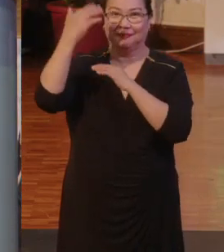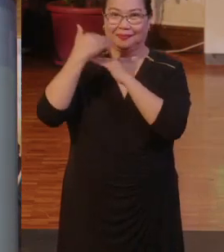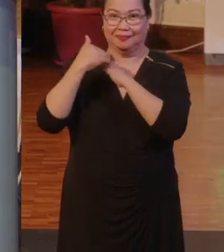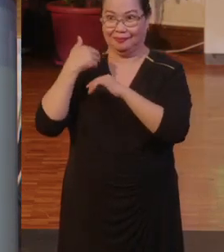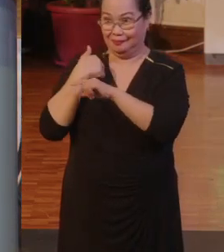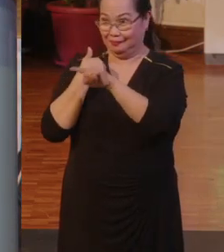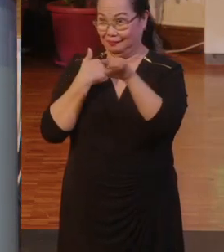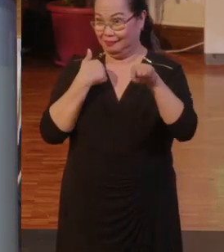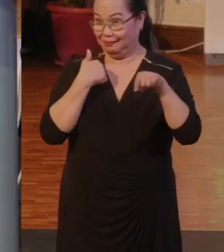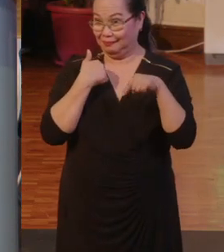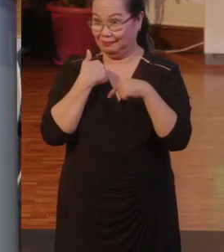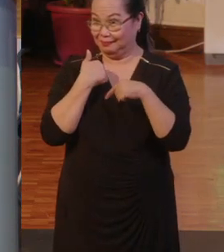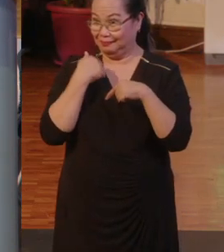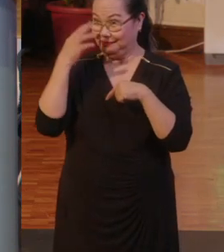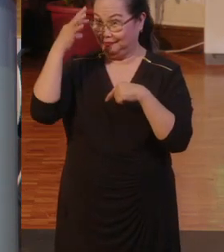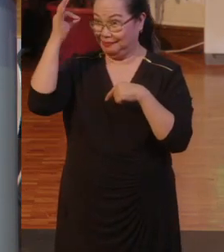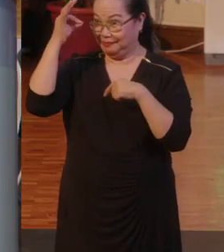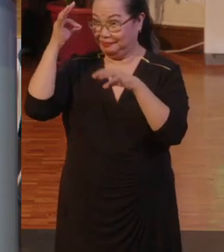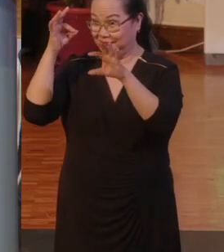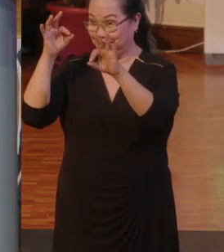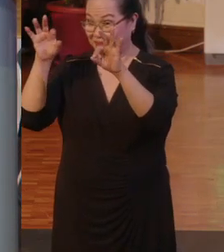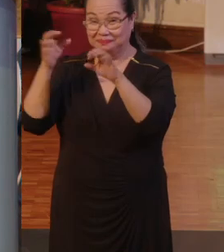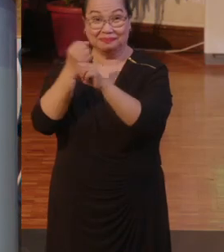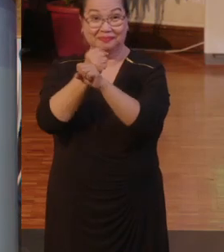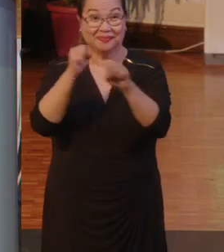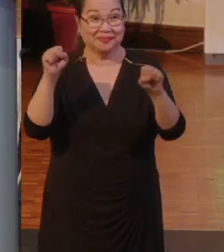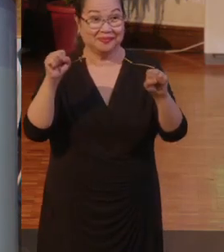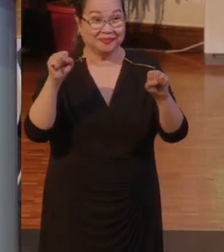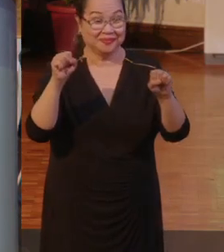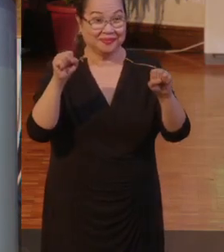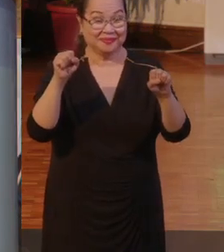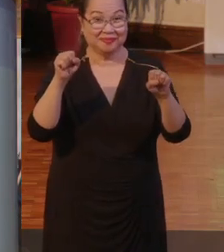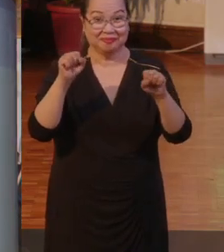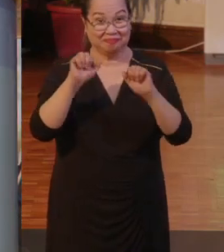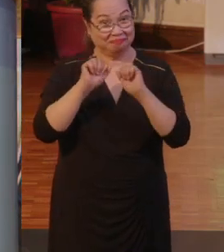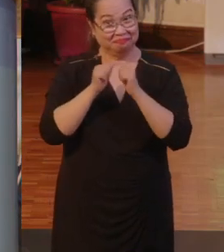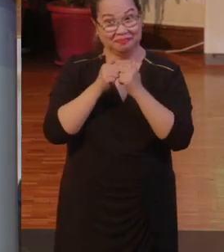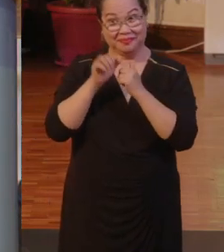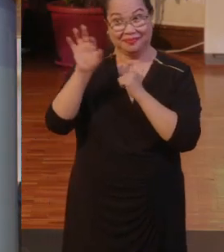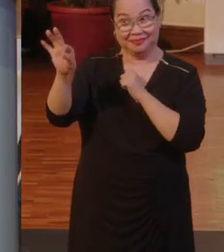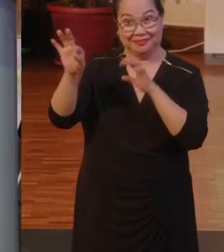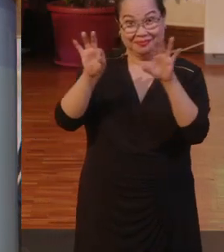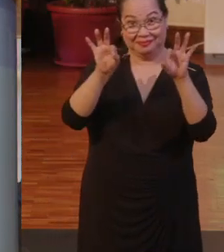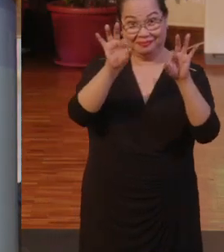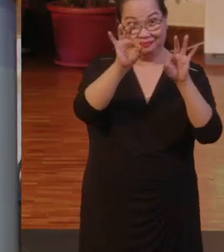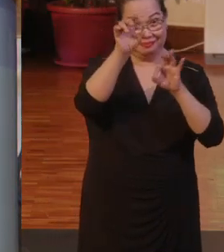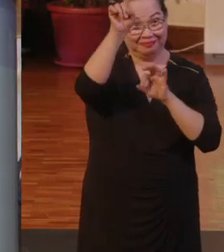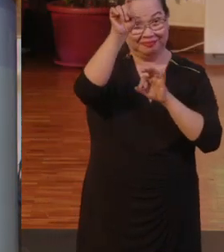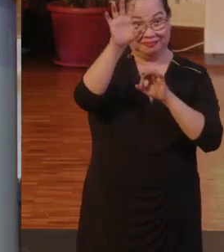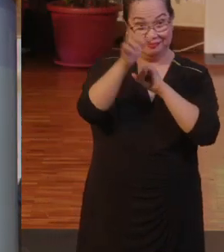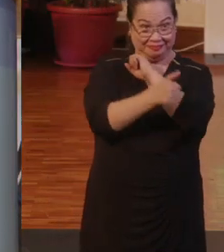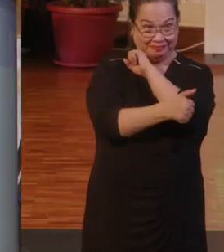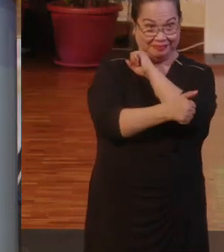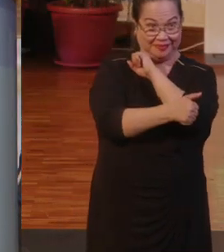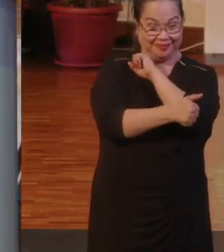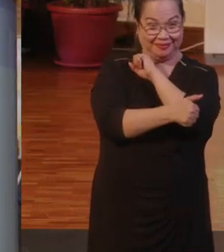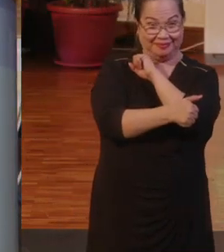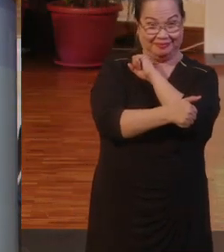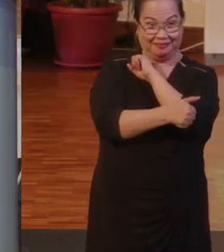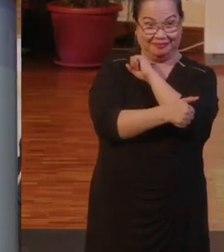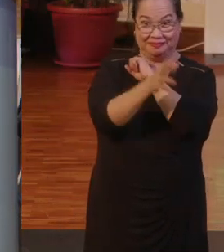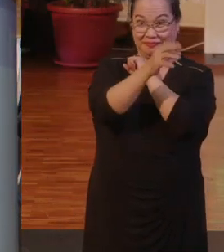atin na hinirang niya para sa kaligtasan. Kung paano pinili at tinawag ng Diyos si Abraham